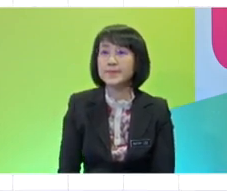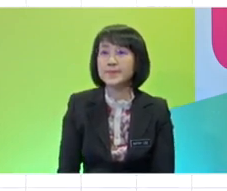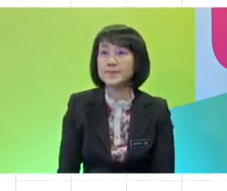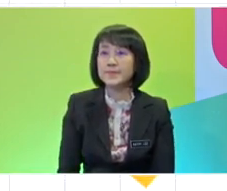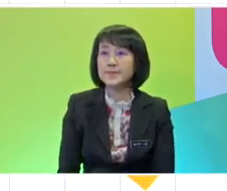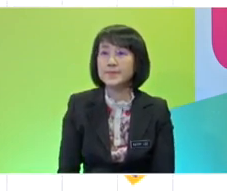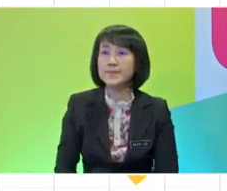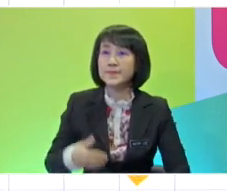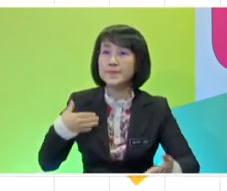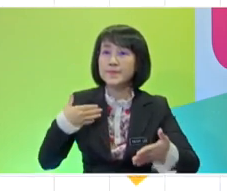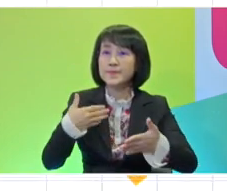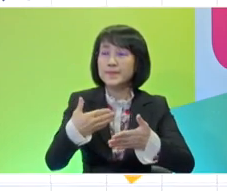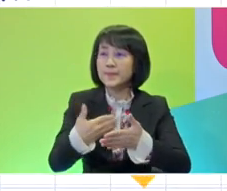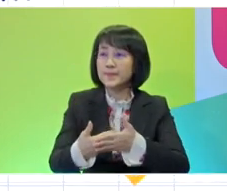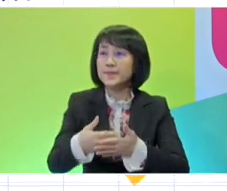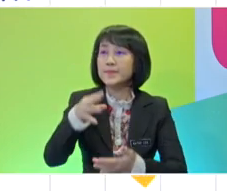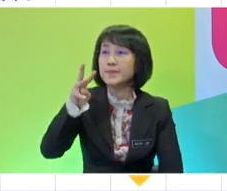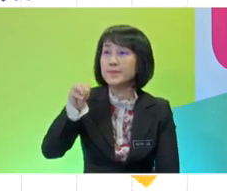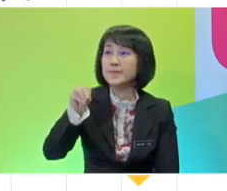sampai Mongolia